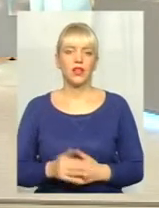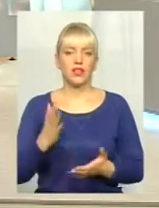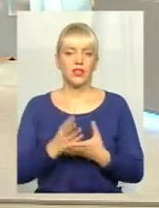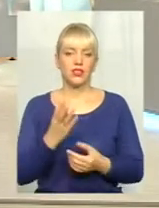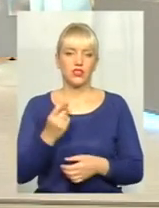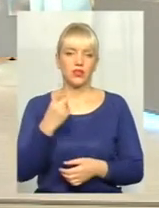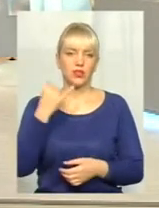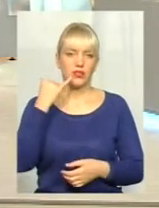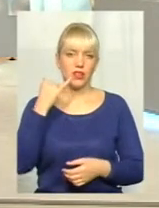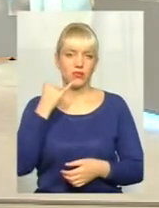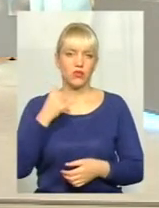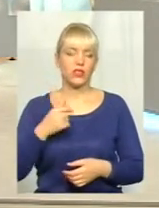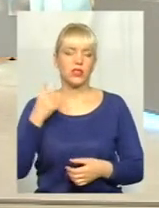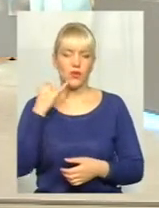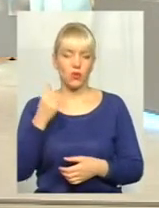будь ласка.